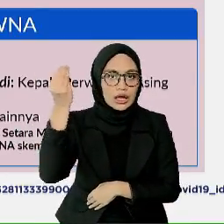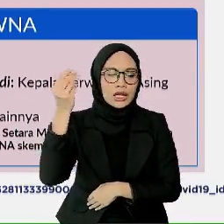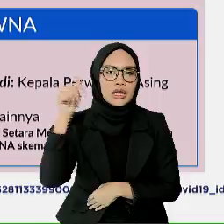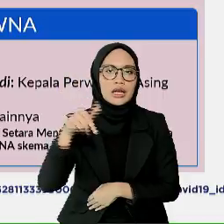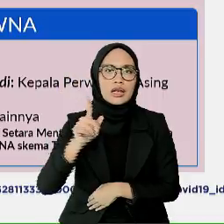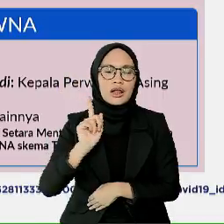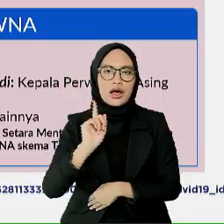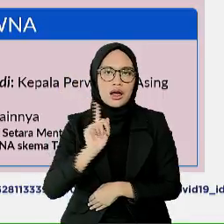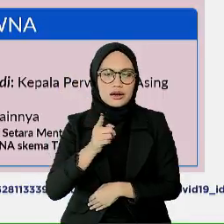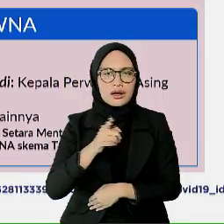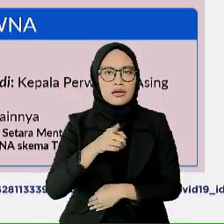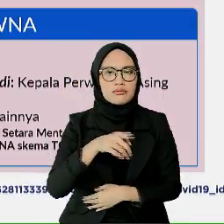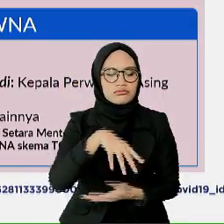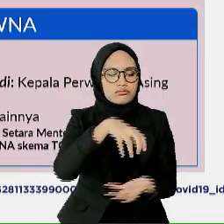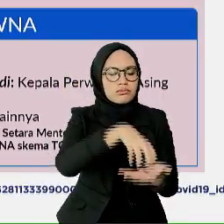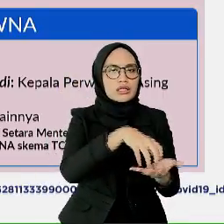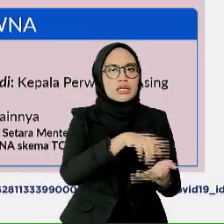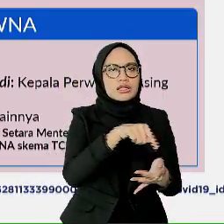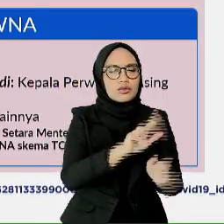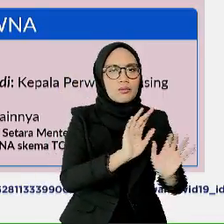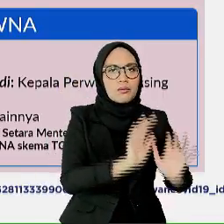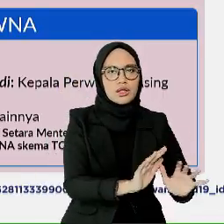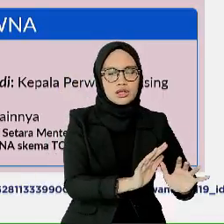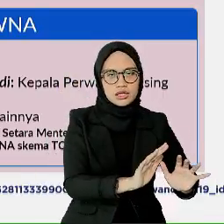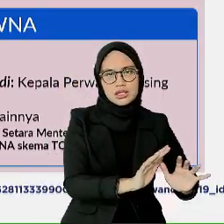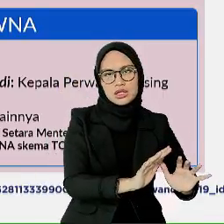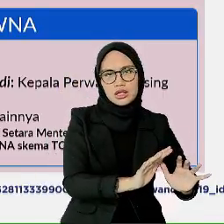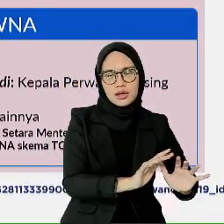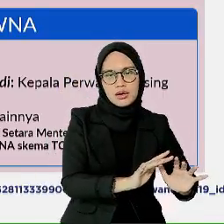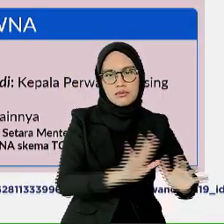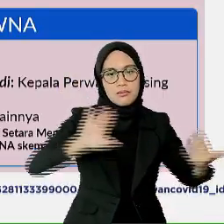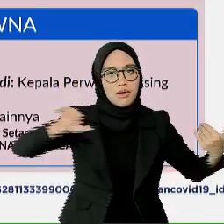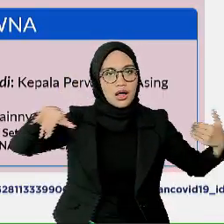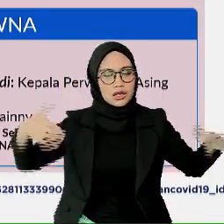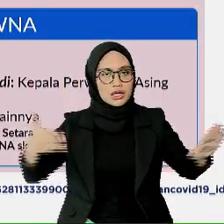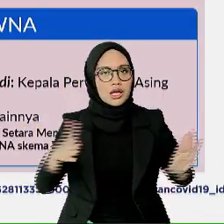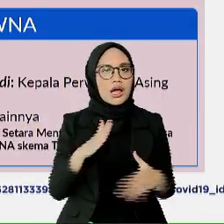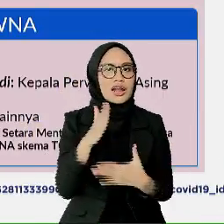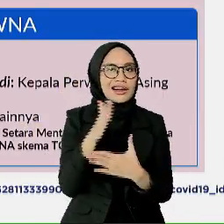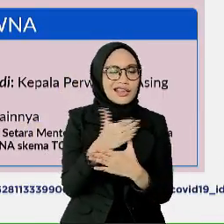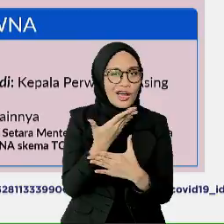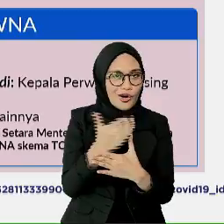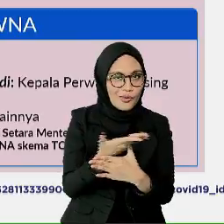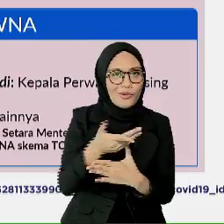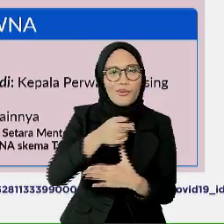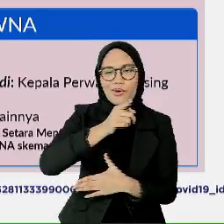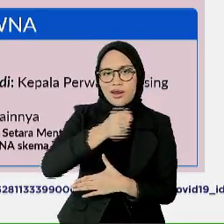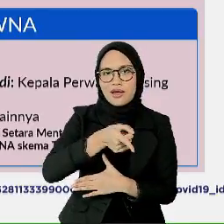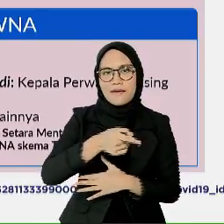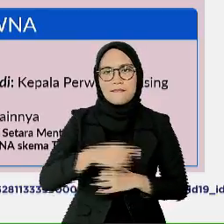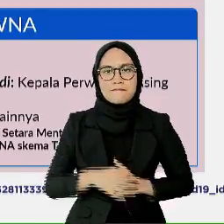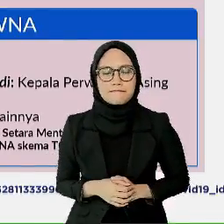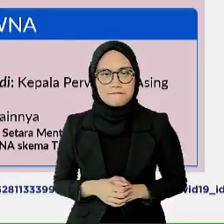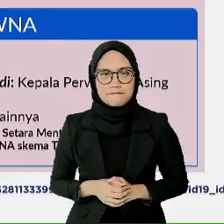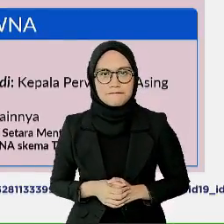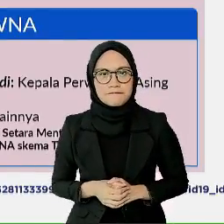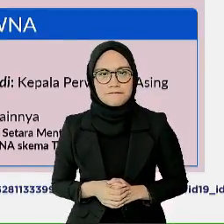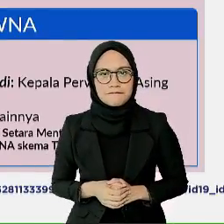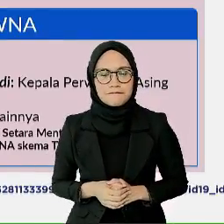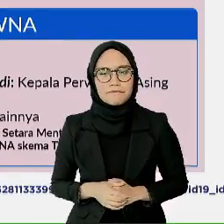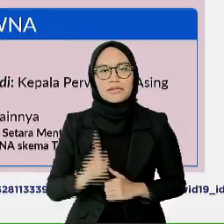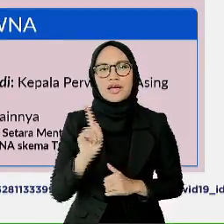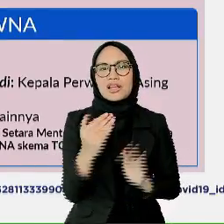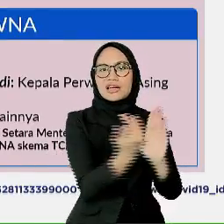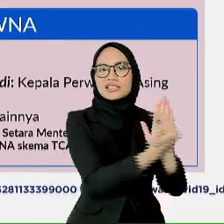memusatkan titik masuk bandar udara di Provinsi Bali dan Kepulauan Riau, kemudian menambahkan prasyarat